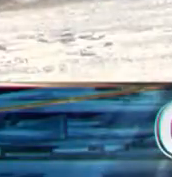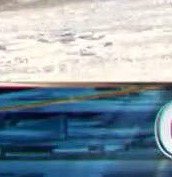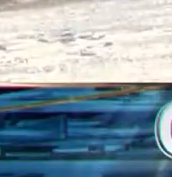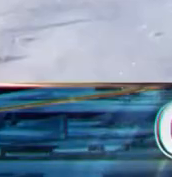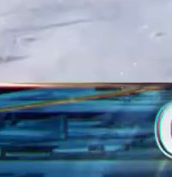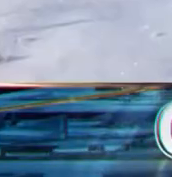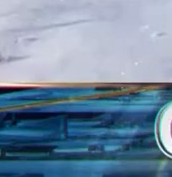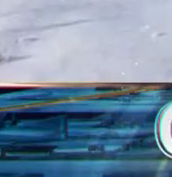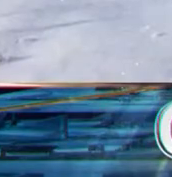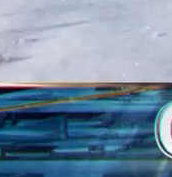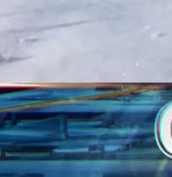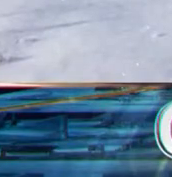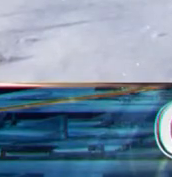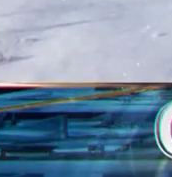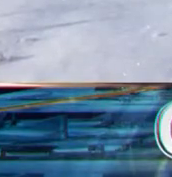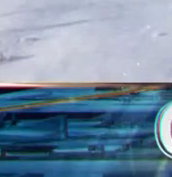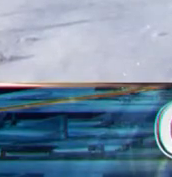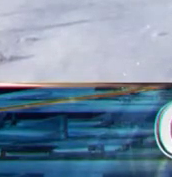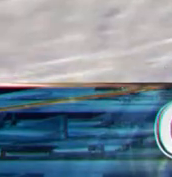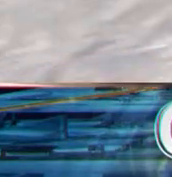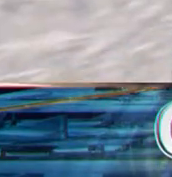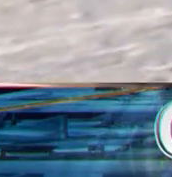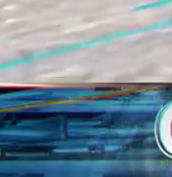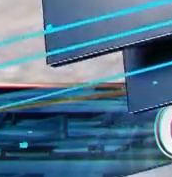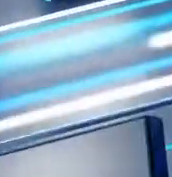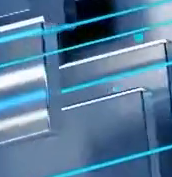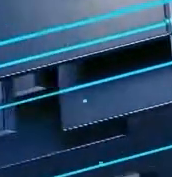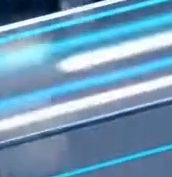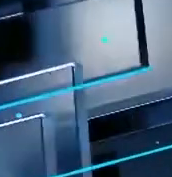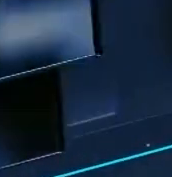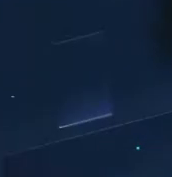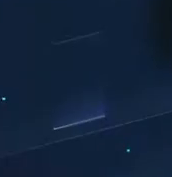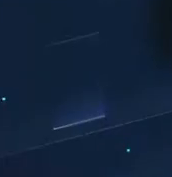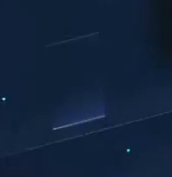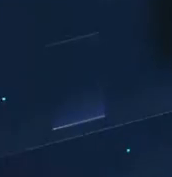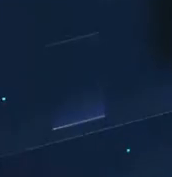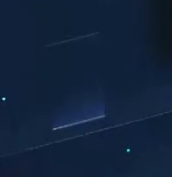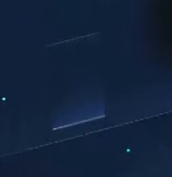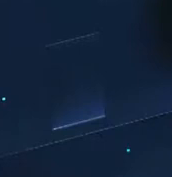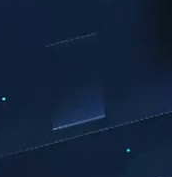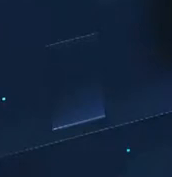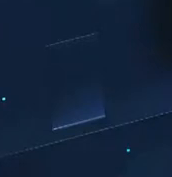Смертельная поездка. Талдыкурган, спускаясь с горы на тюбинге, врезался в камень.